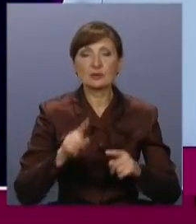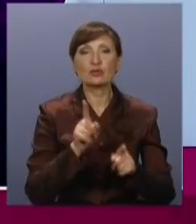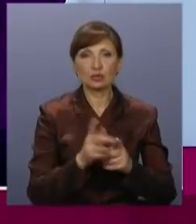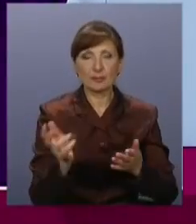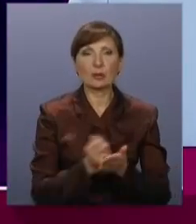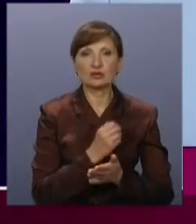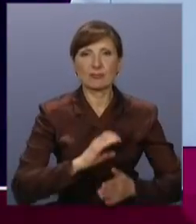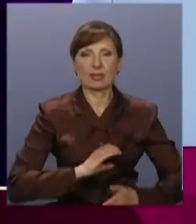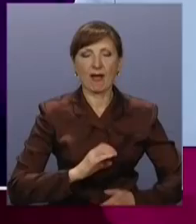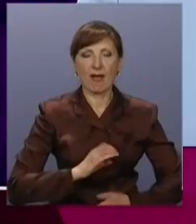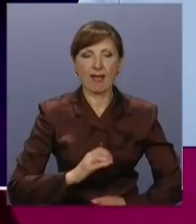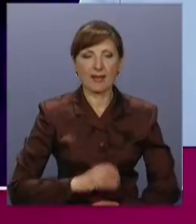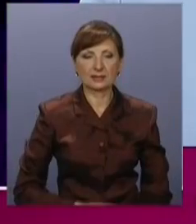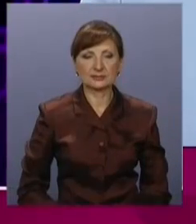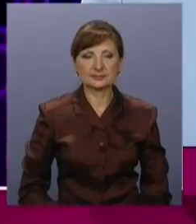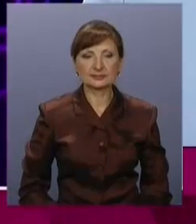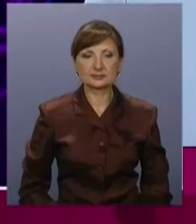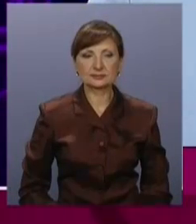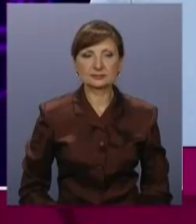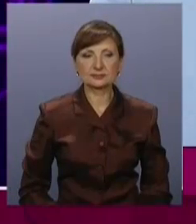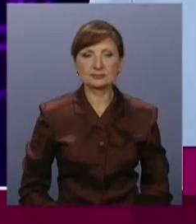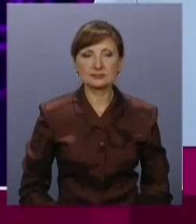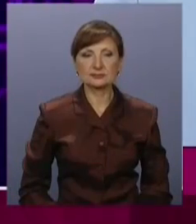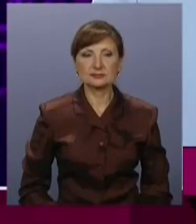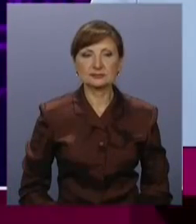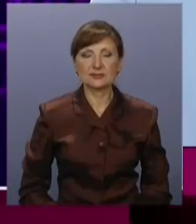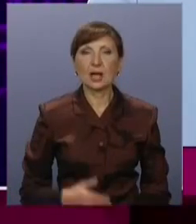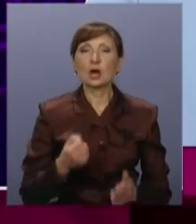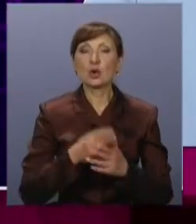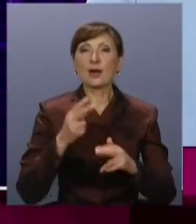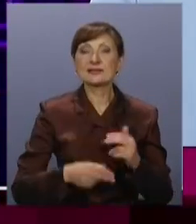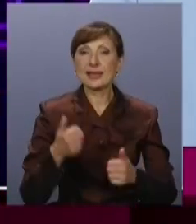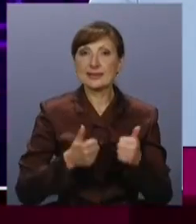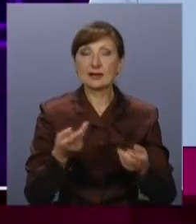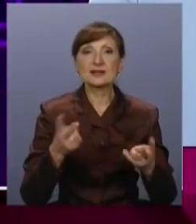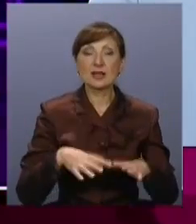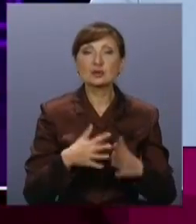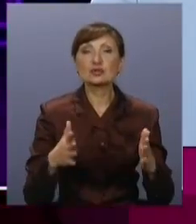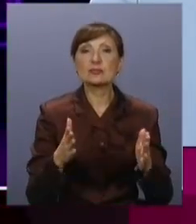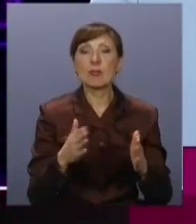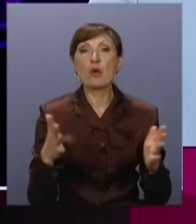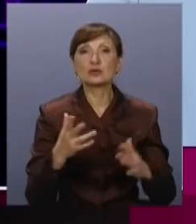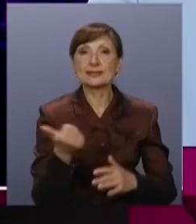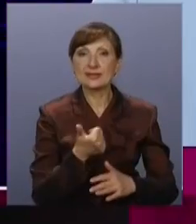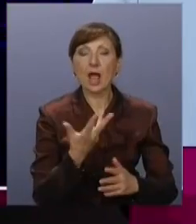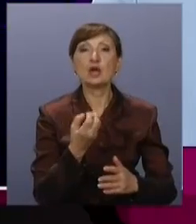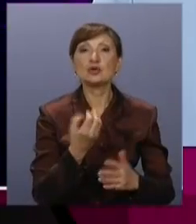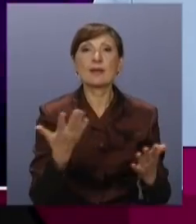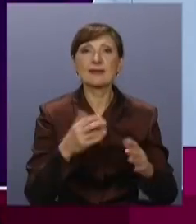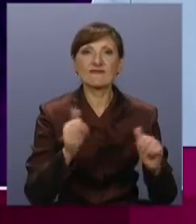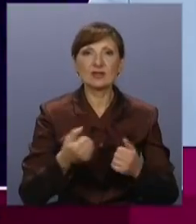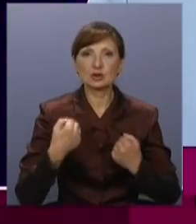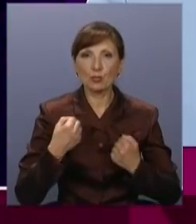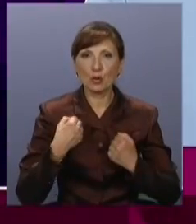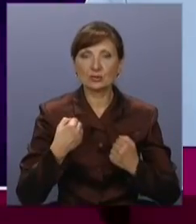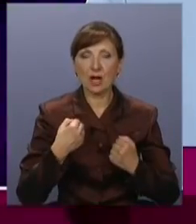тоже постараются выступить достойно. Ну вот, до конца игр осталось чуть больше недели. Скажите, а в каких еще видах